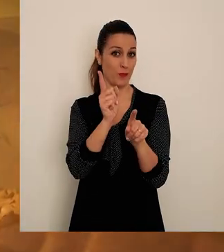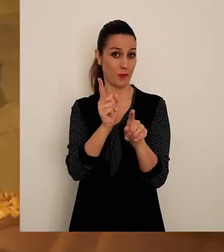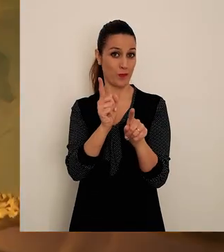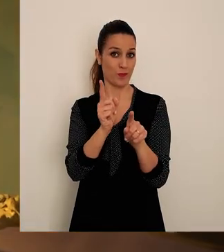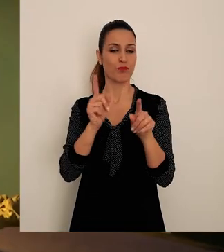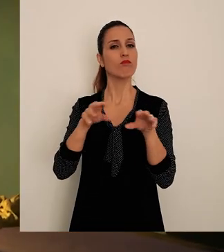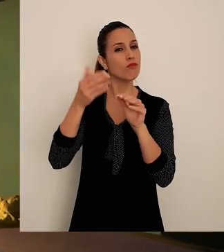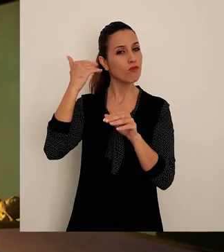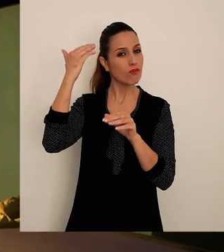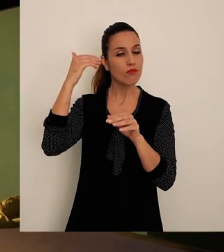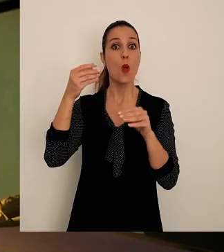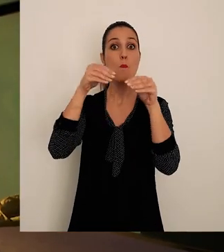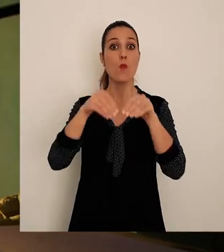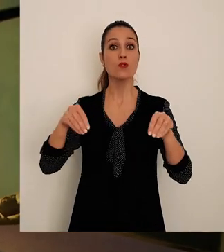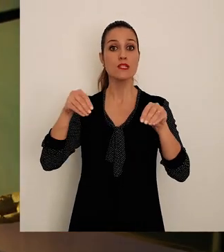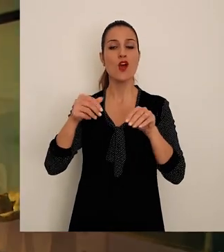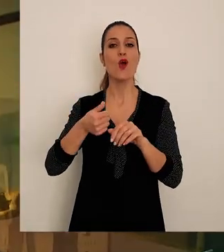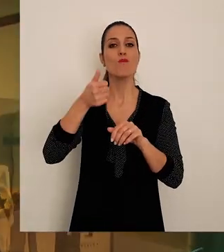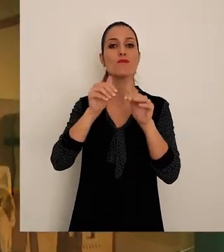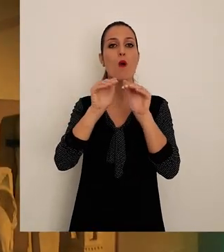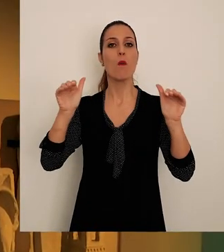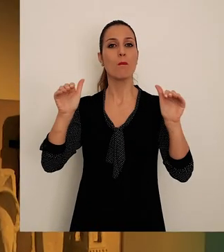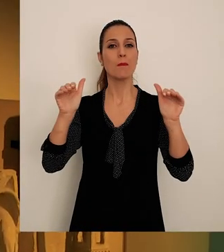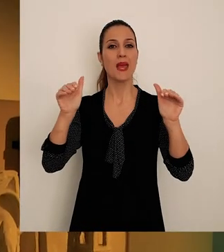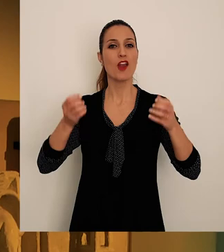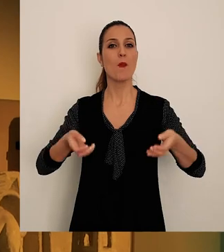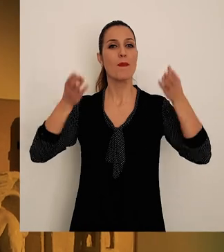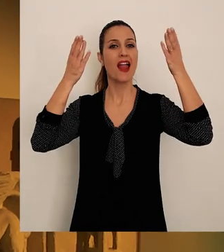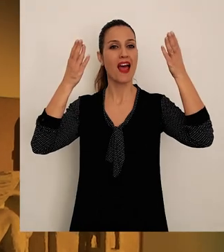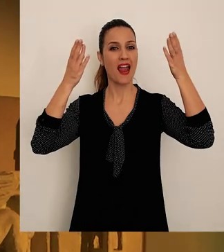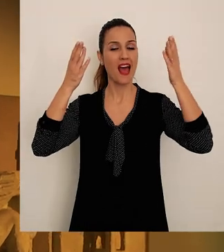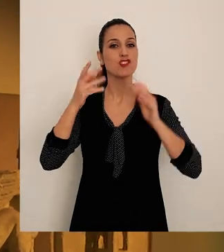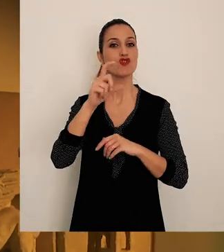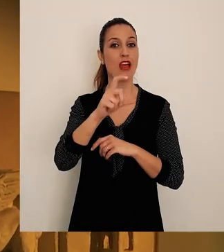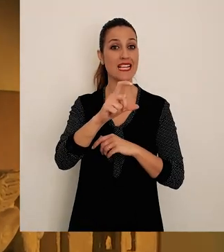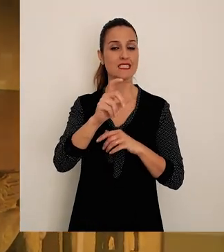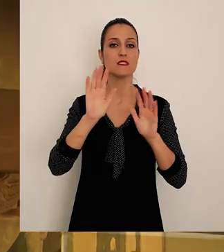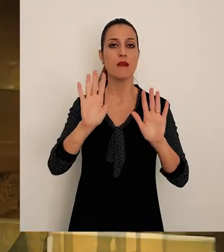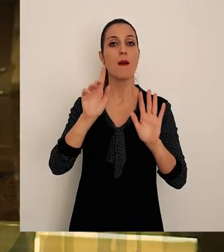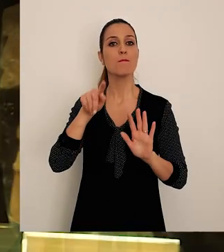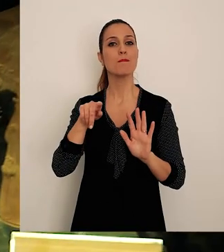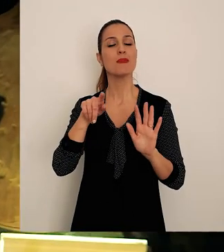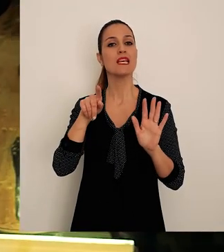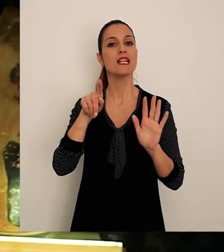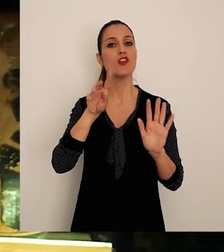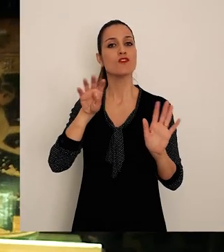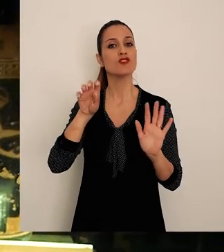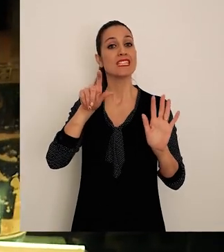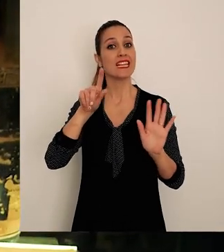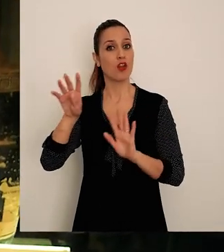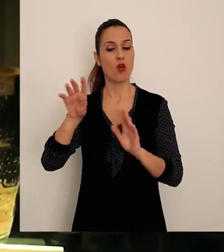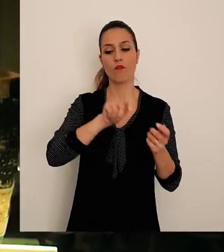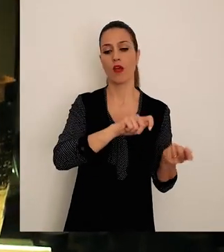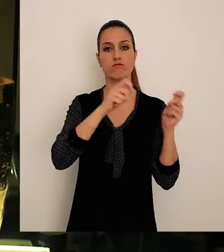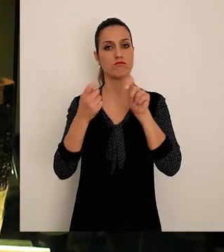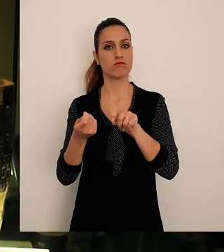Inizialmente il museo era collocato al primo piano dell'ex monastero dei Celestini, ma nel 1979 venne trasferito nella sede